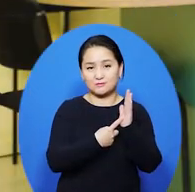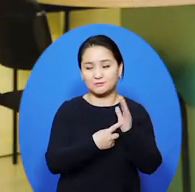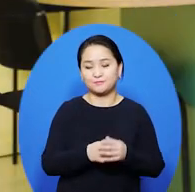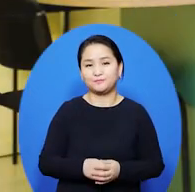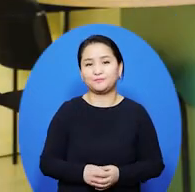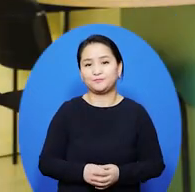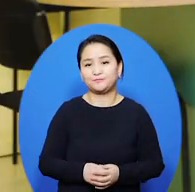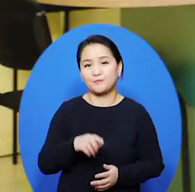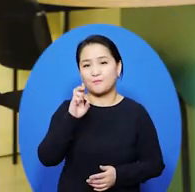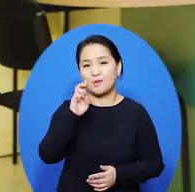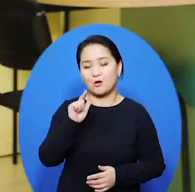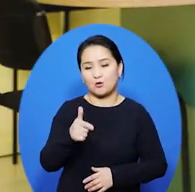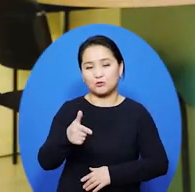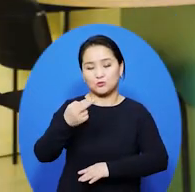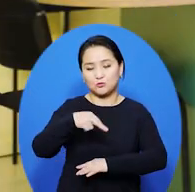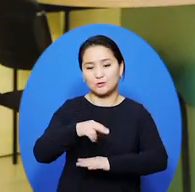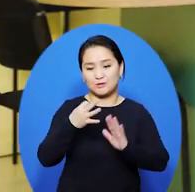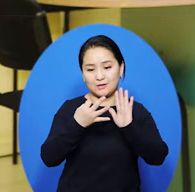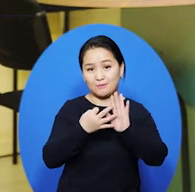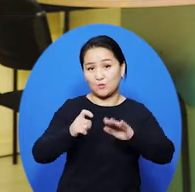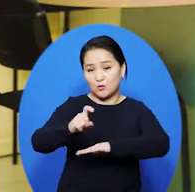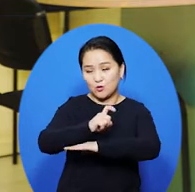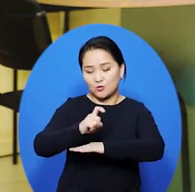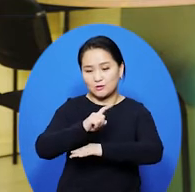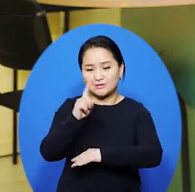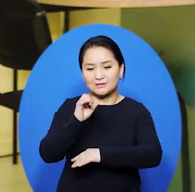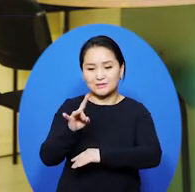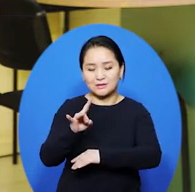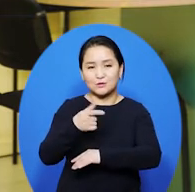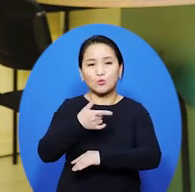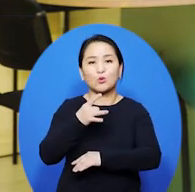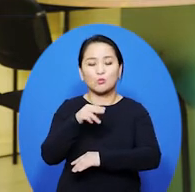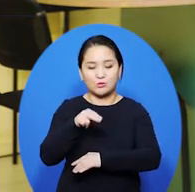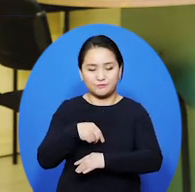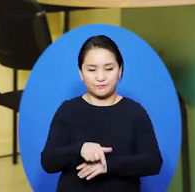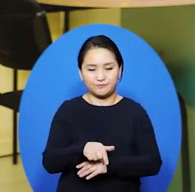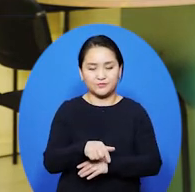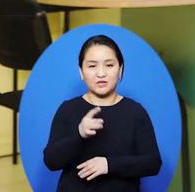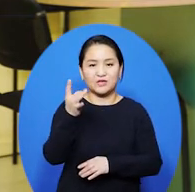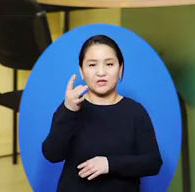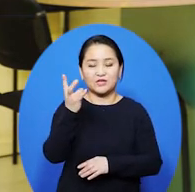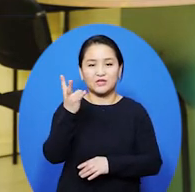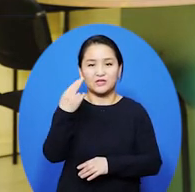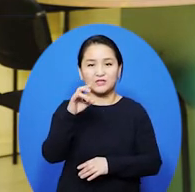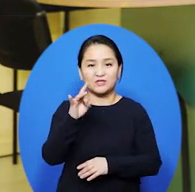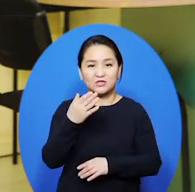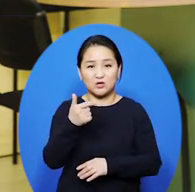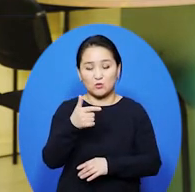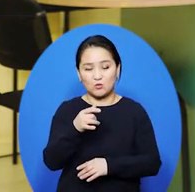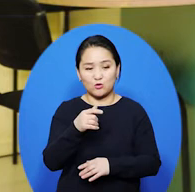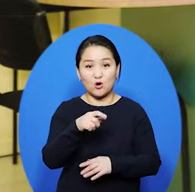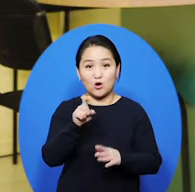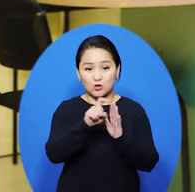сард Баянгол дүүргийн 8 дугаар хорооны зарын групп дээрээс интерншип хөтөлбөрт